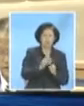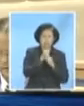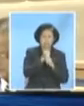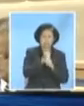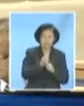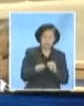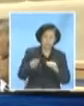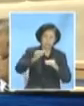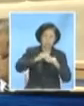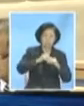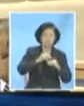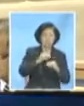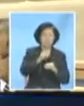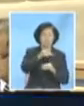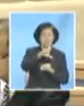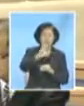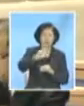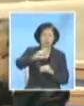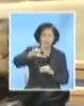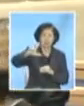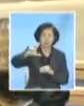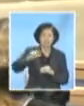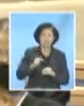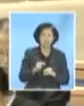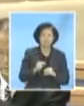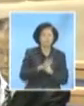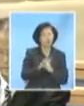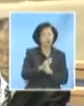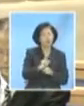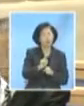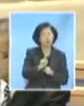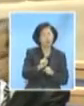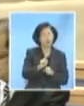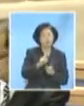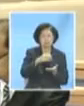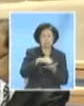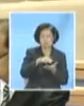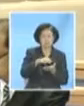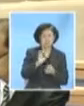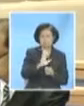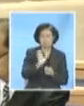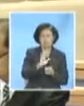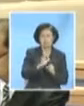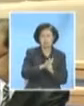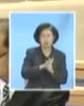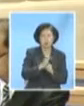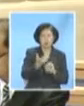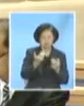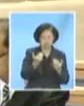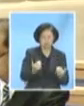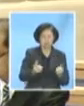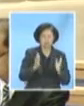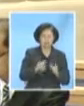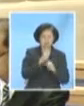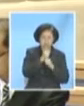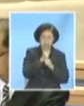านบาทมาเป็น300ล้านบาทถามว่าเพียงพอไหมกราบเรียนว่ายังไม่พอครับท่านประธานครับเดี๋ยวนี้คนสูงอายุทั่วประเ